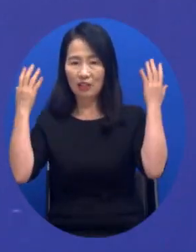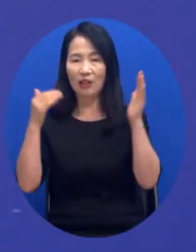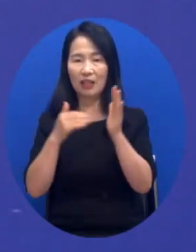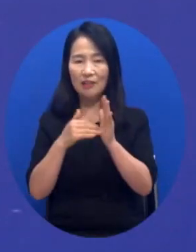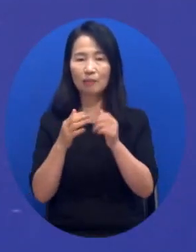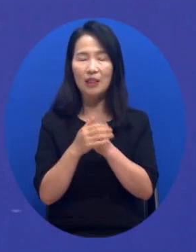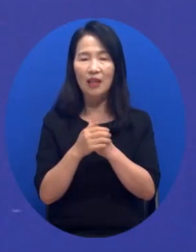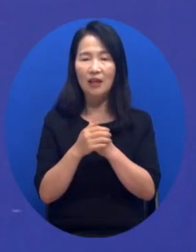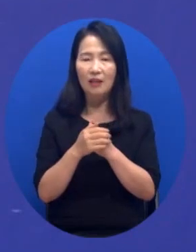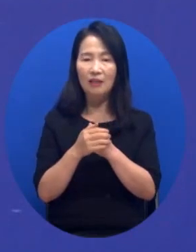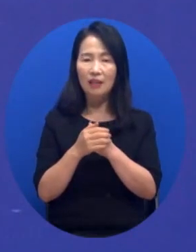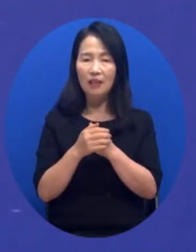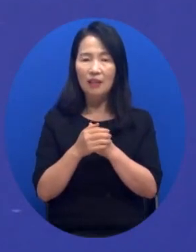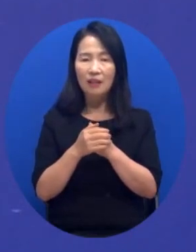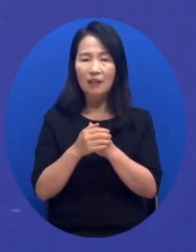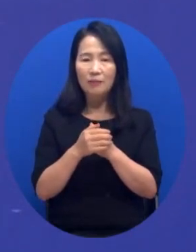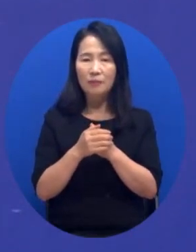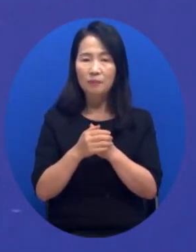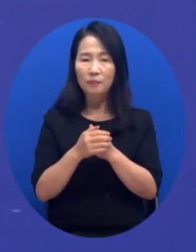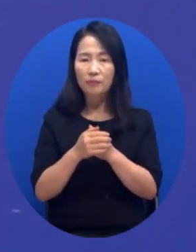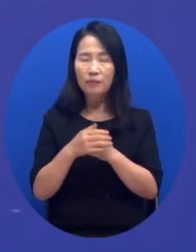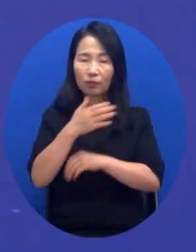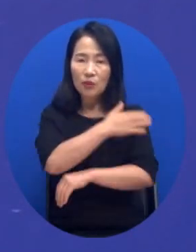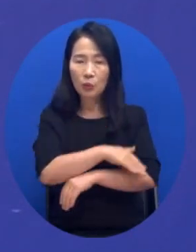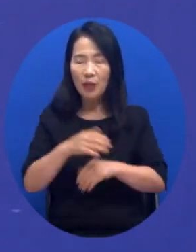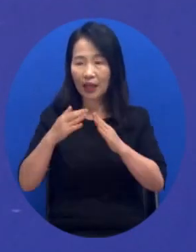춘천 신성교회가 추석을 맞아 소외